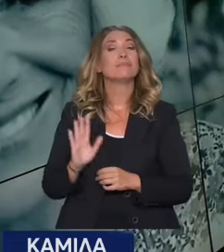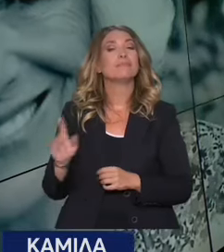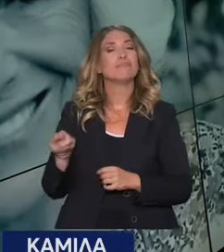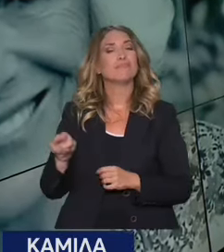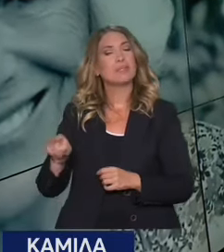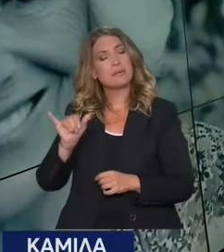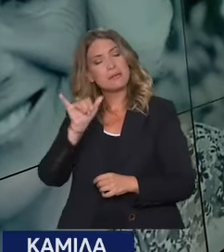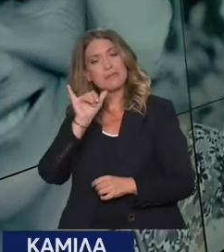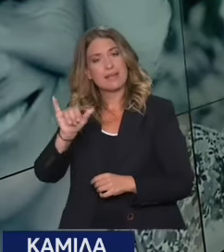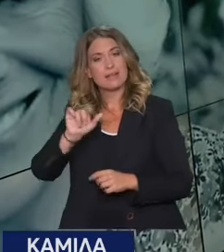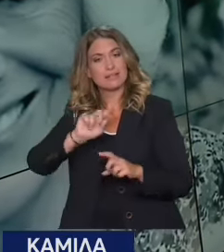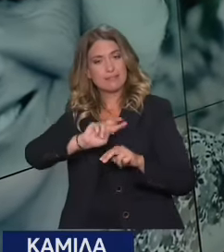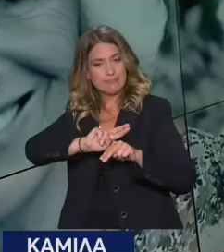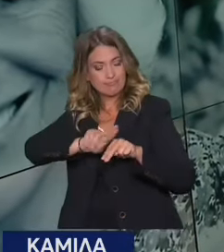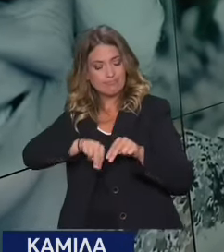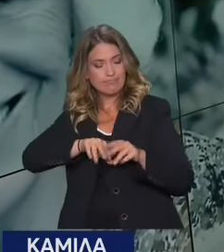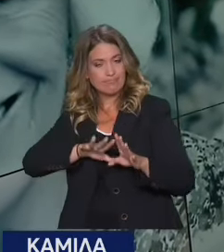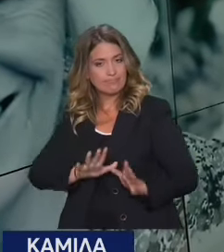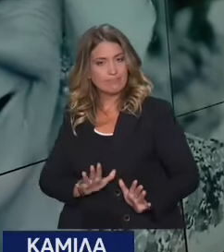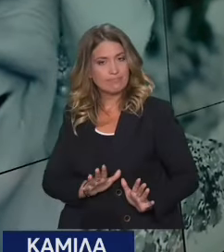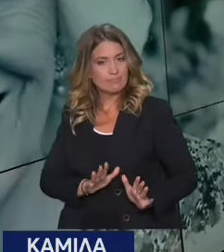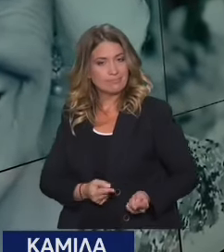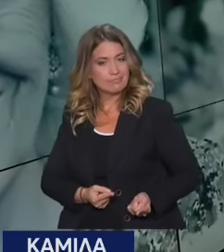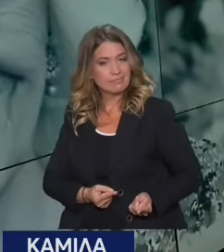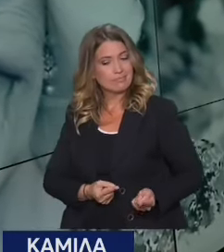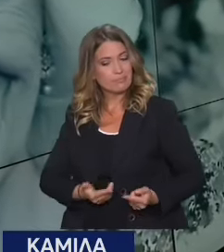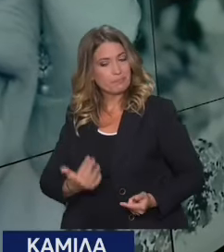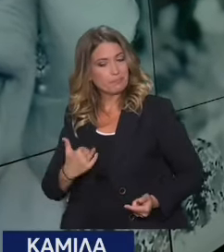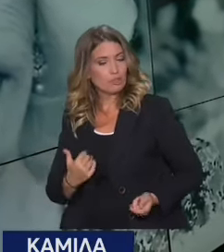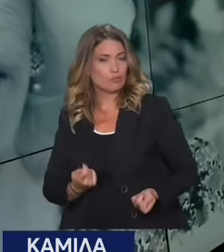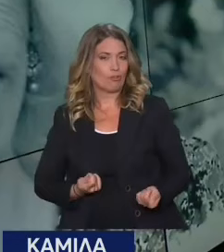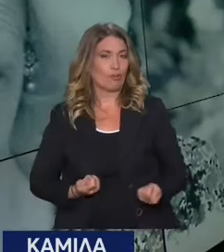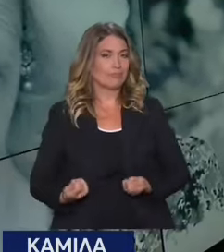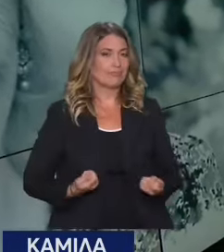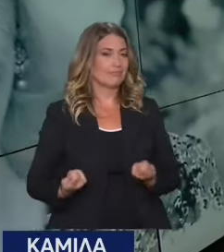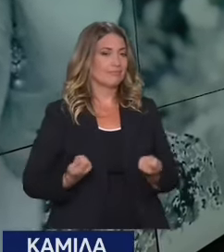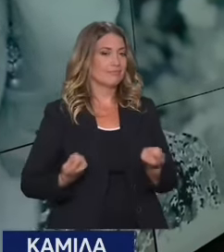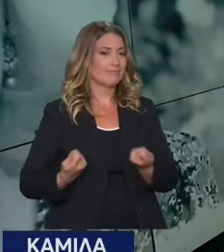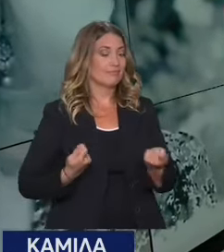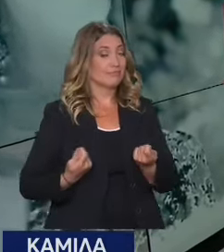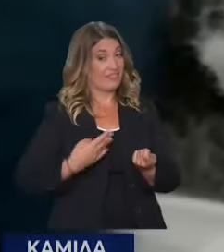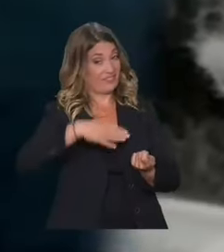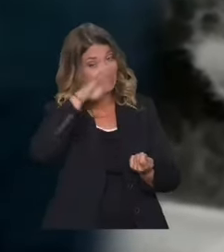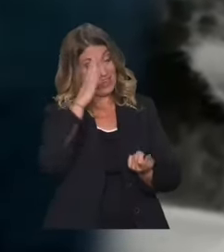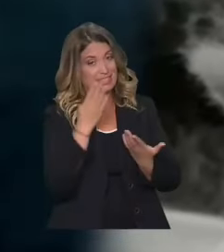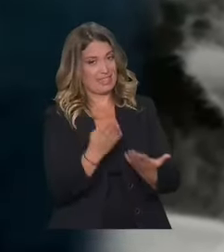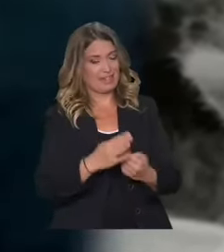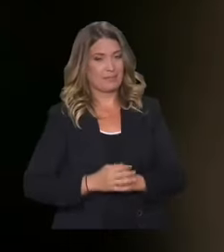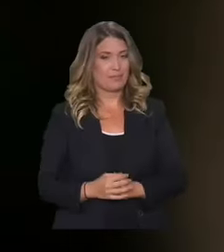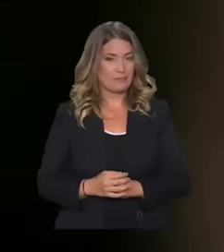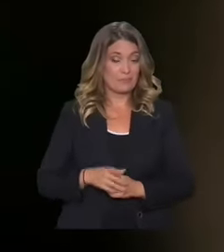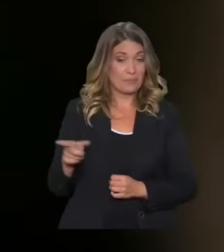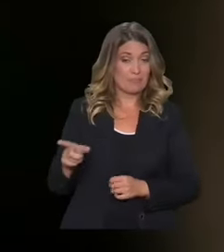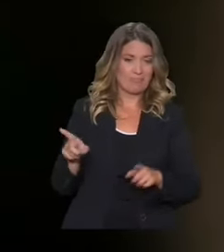η οποία συνοδεύει και επηρεάζει, προφανές είναι αυτό, πάρα πολύ τον νέο βασιλιά. Αποερωμένη